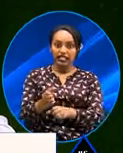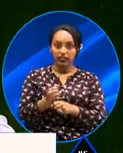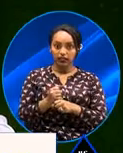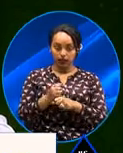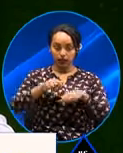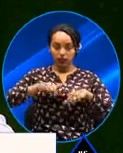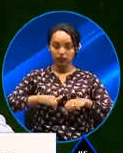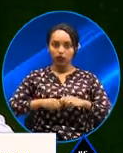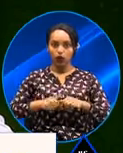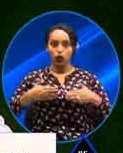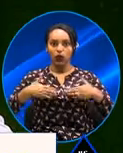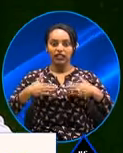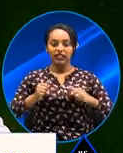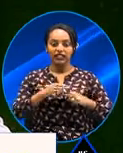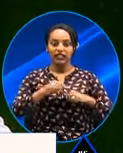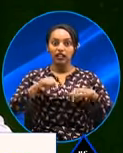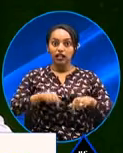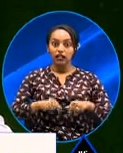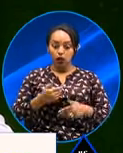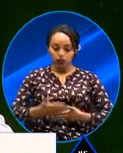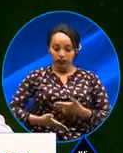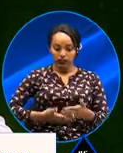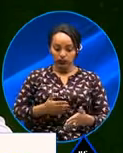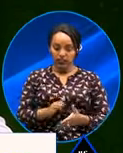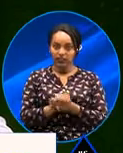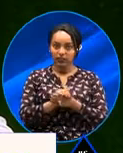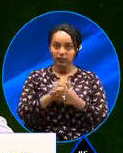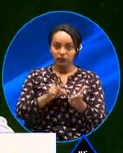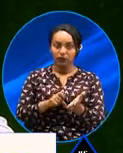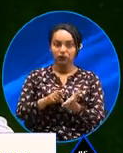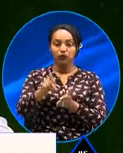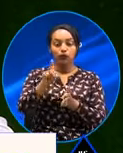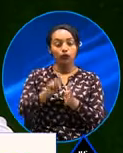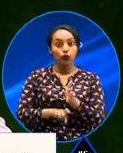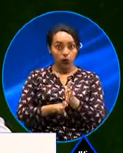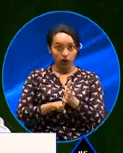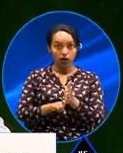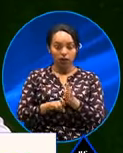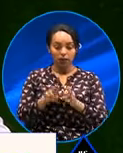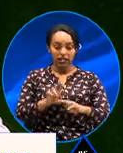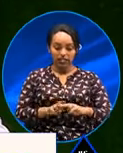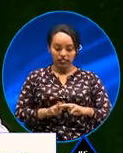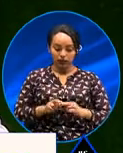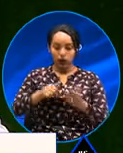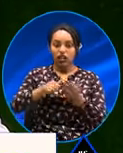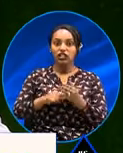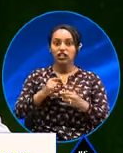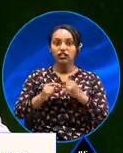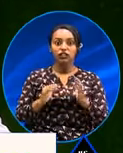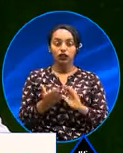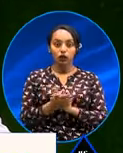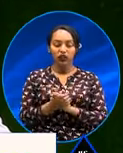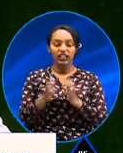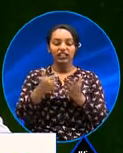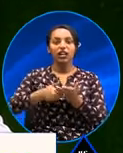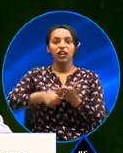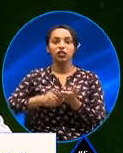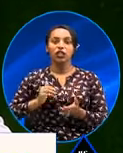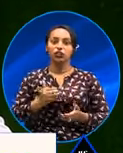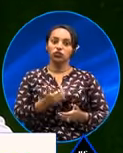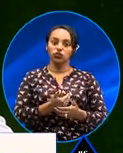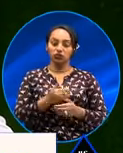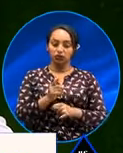እንዲረከም የዛሬው ወጣትና የዛሬው ትውልድ የሚከፍለው ዋጋ የሚያስቀምጠው አሻራ ስለሆነ ይሄ